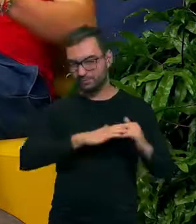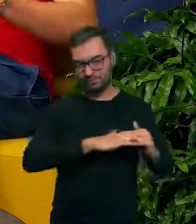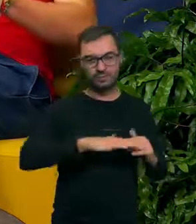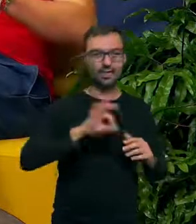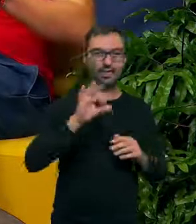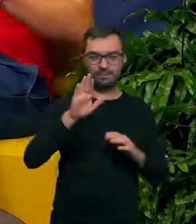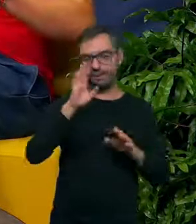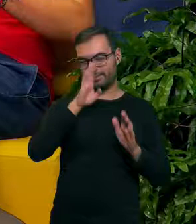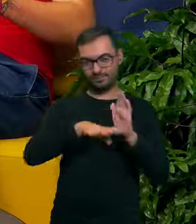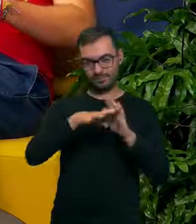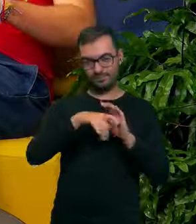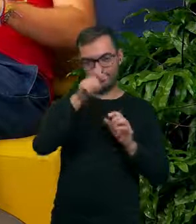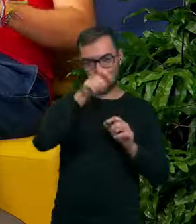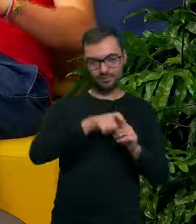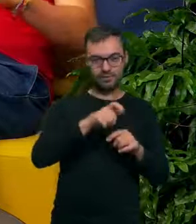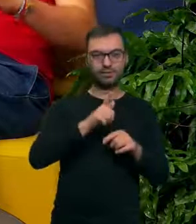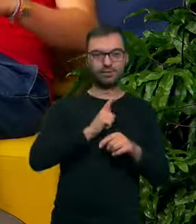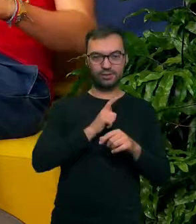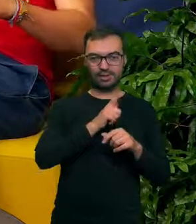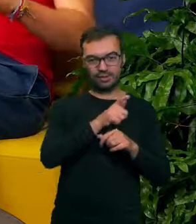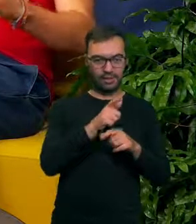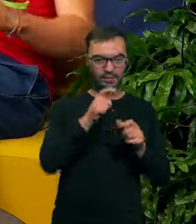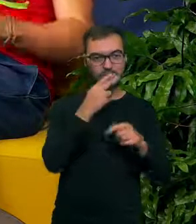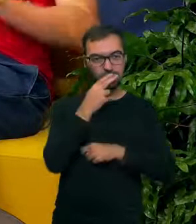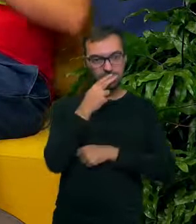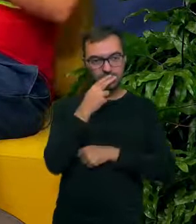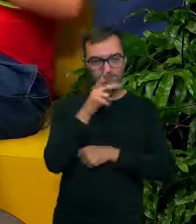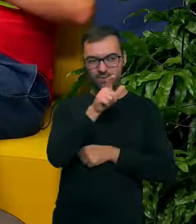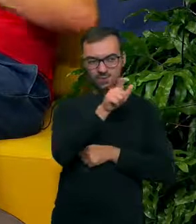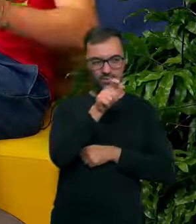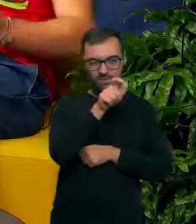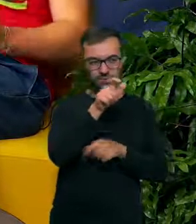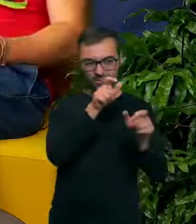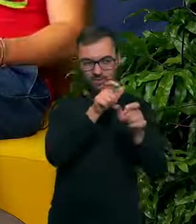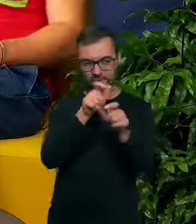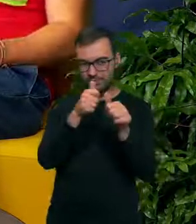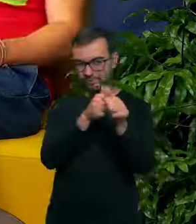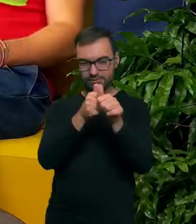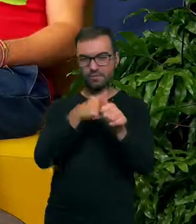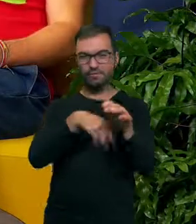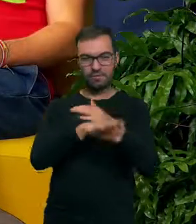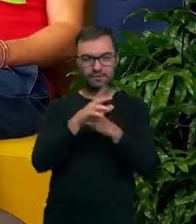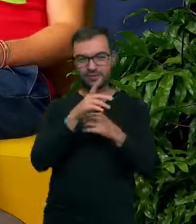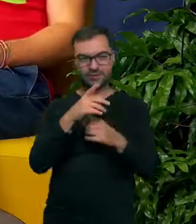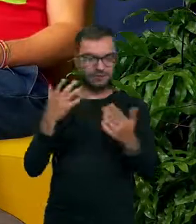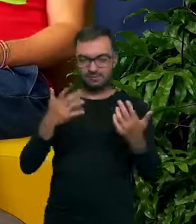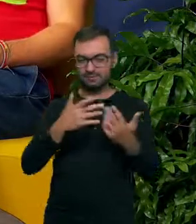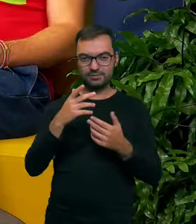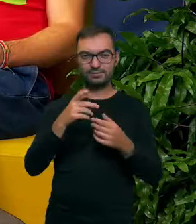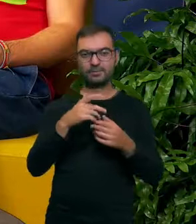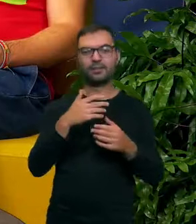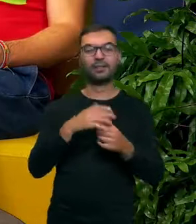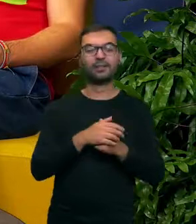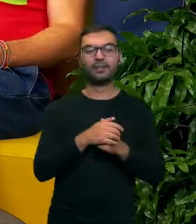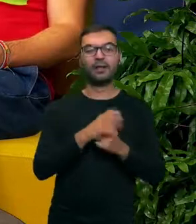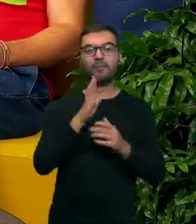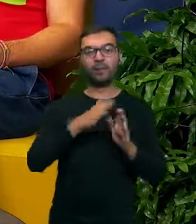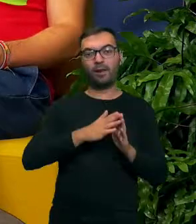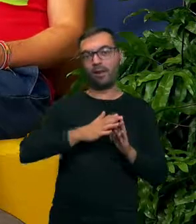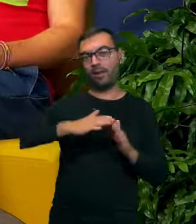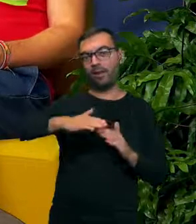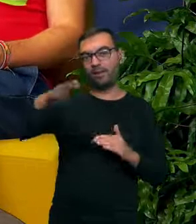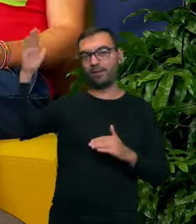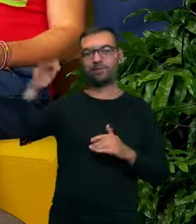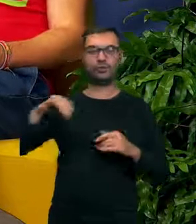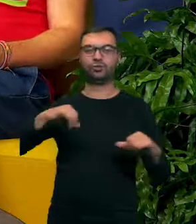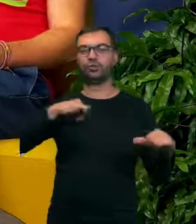przysłowiowego SBK, który czeka na swojego figuranta przed blokiem, paląc papierosa i go tylko tam dogląda, czy wyszedł z klatki, po tą